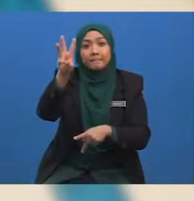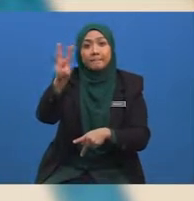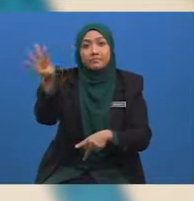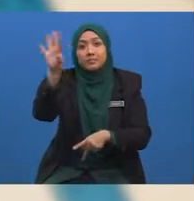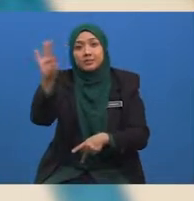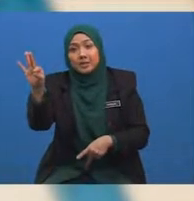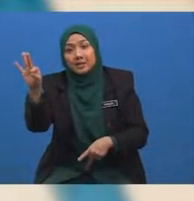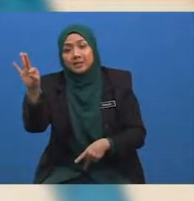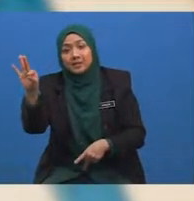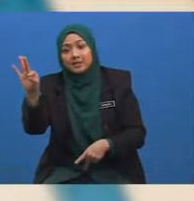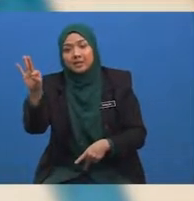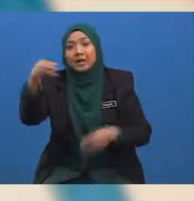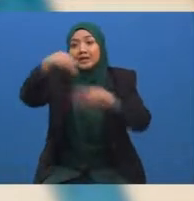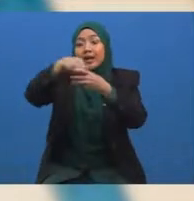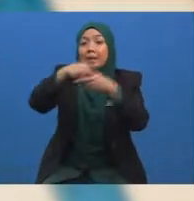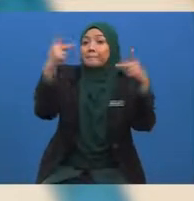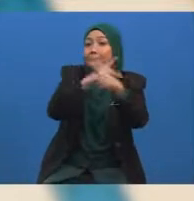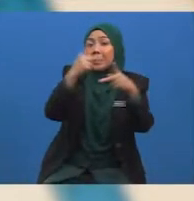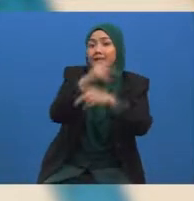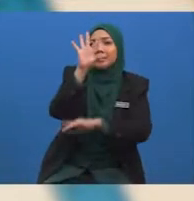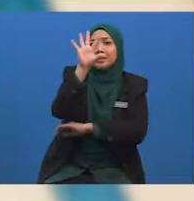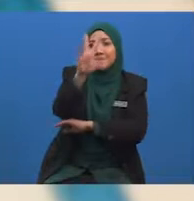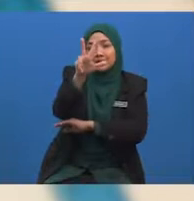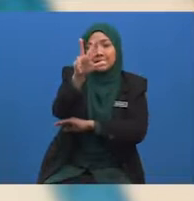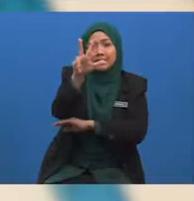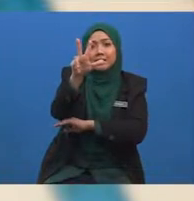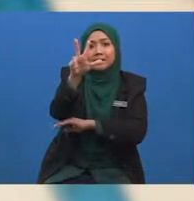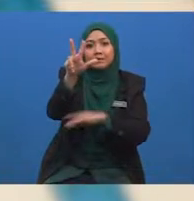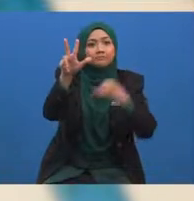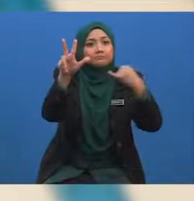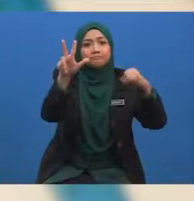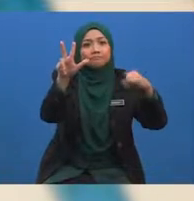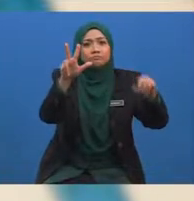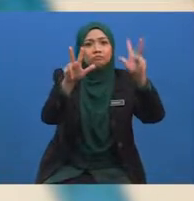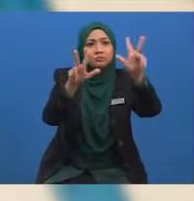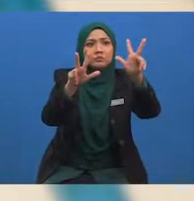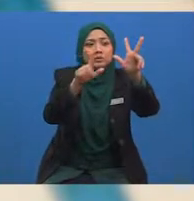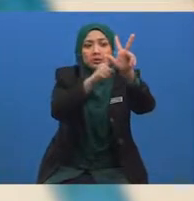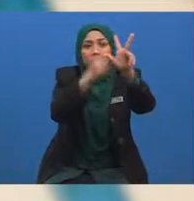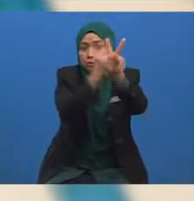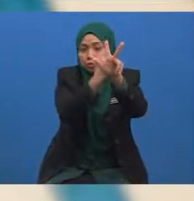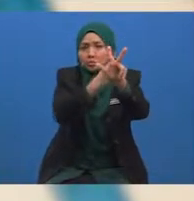9, 12, 15 dan seterusnya.